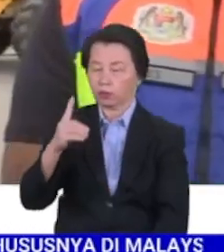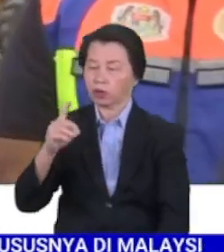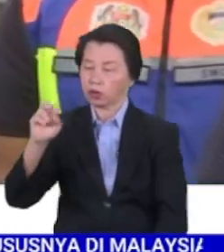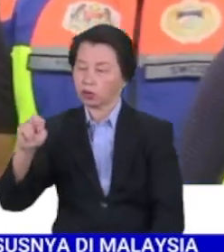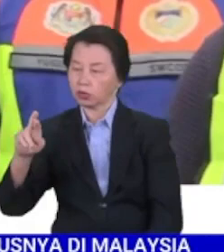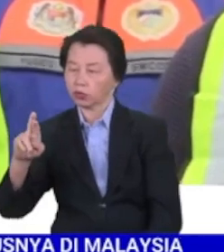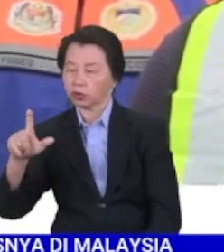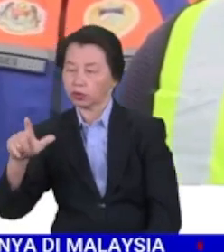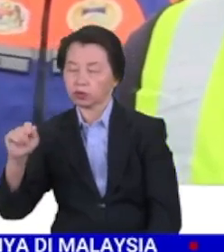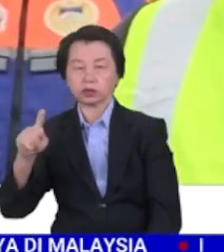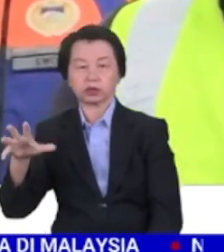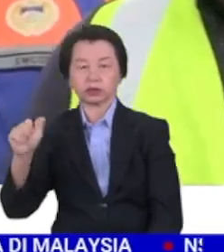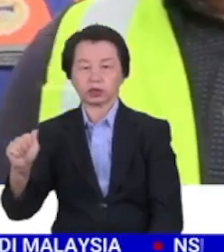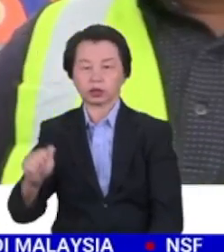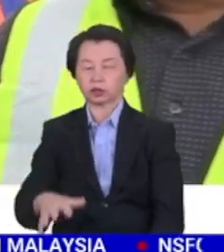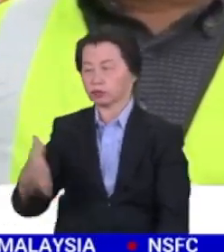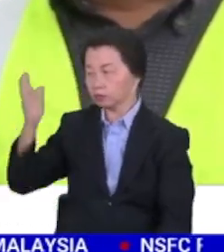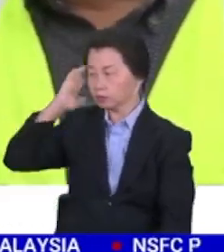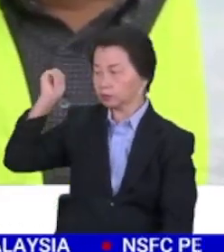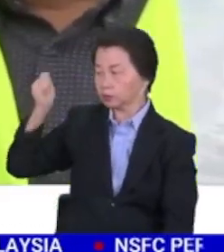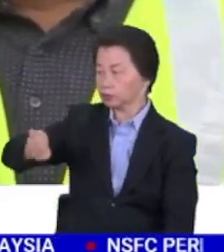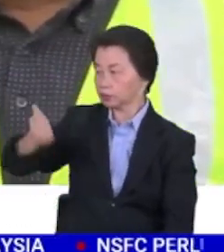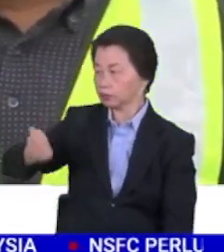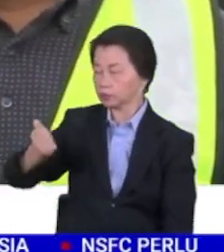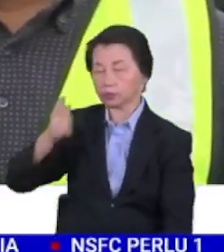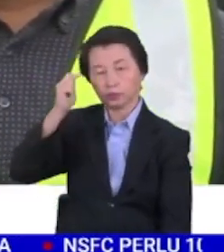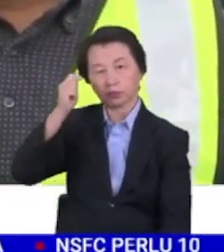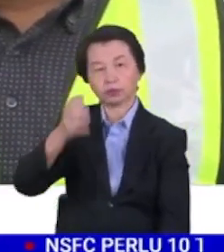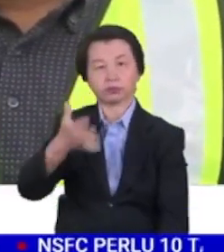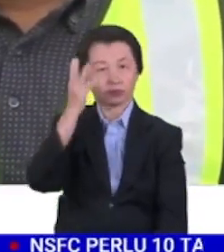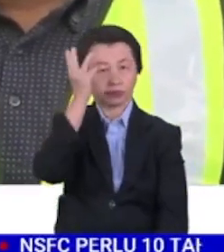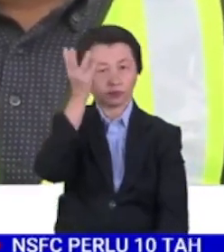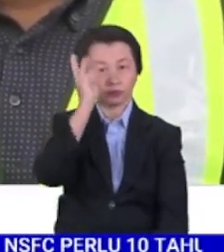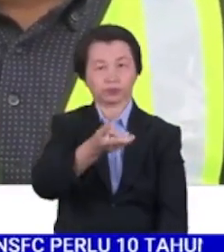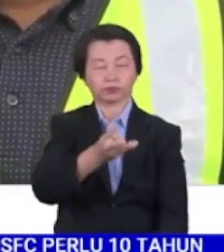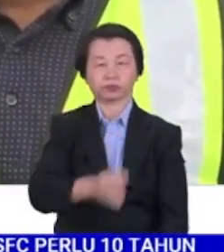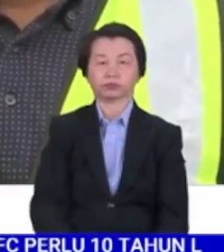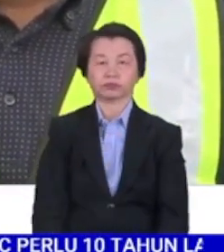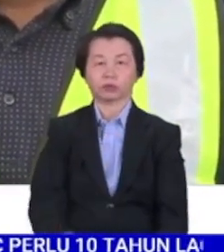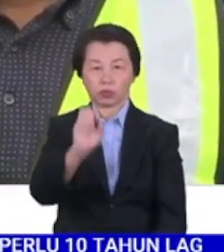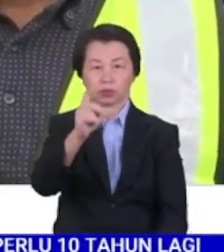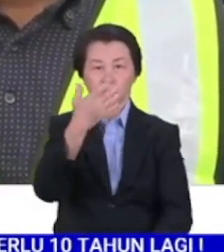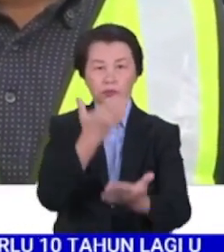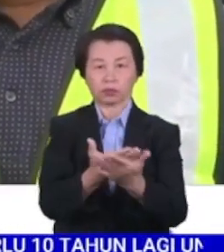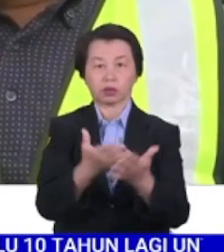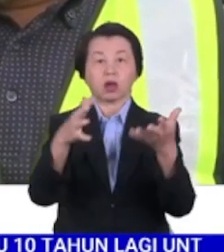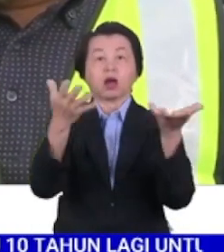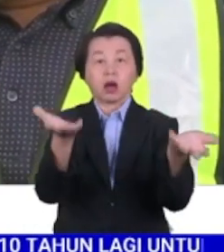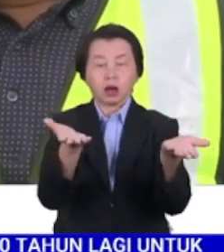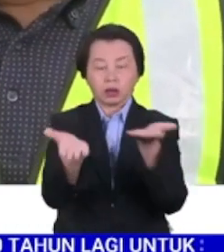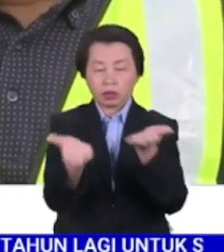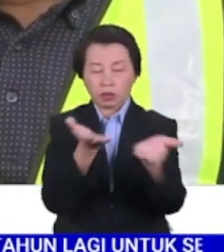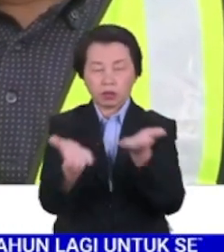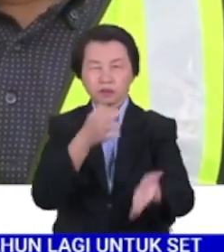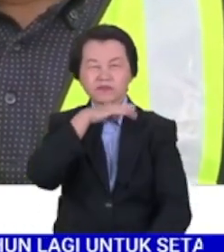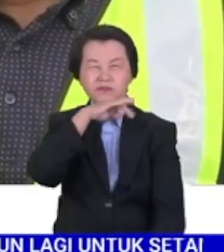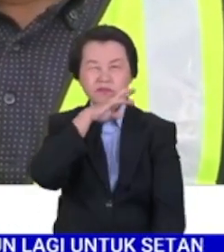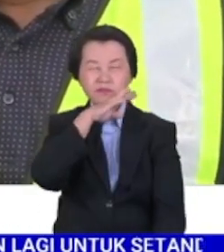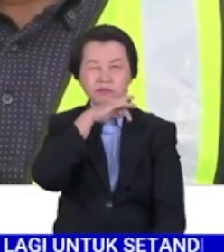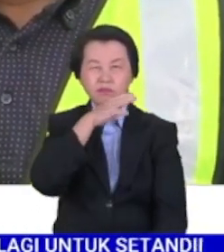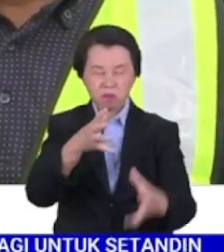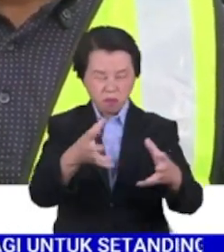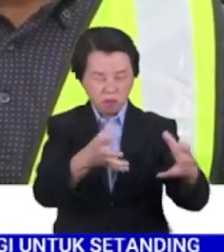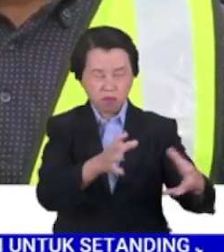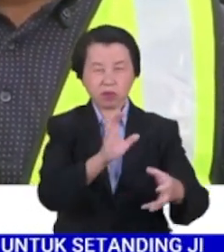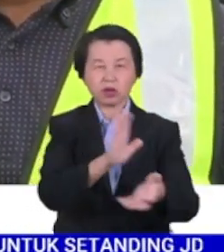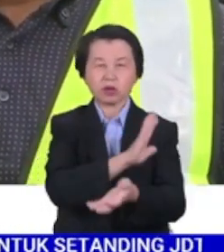Lisam Muhammad Nordin. Assalamualaikum Tuan. Waalaikumsalam. Baik Tuan, bagaimana perkhidmatan pengurusan sisa pepejal